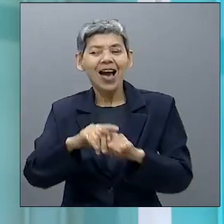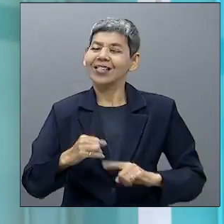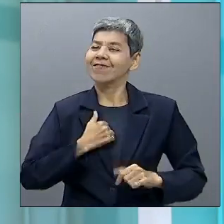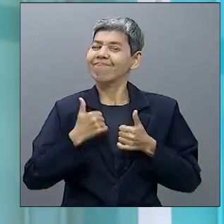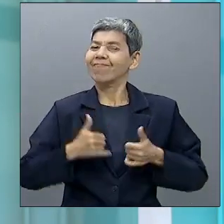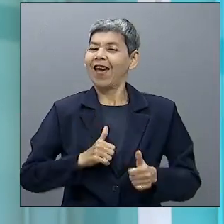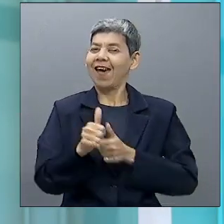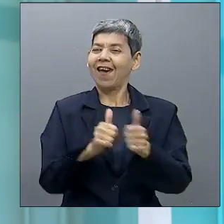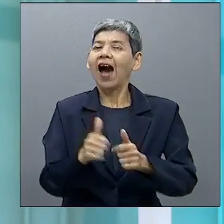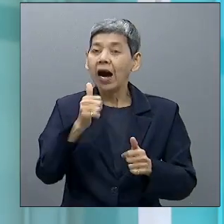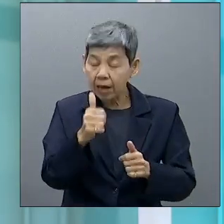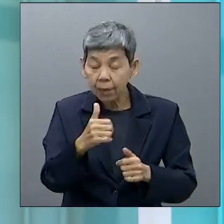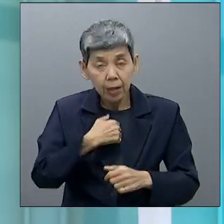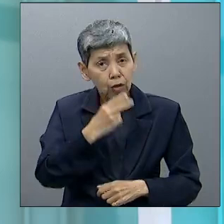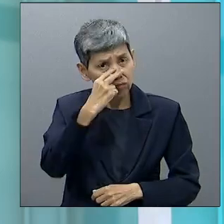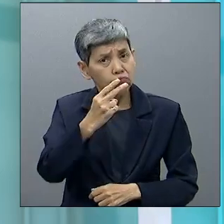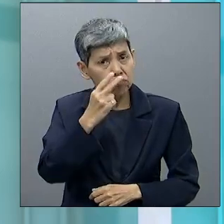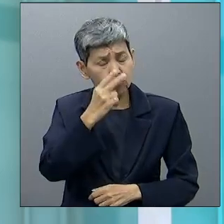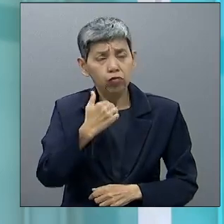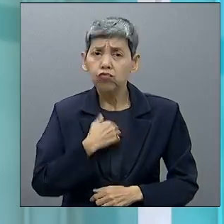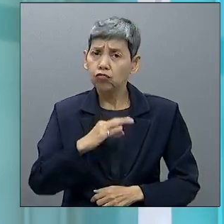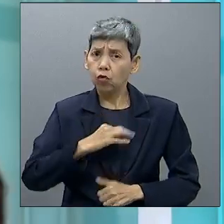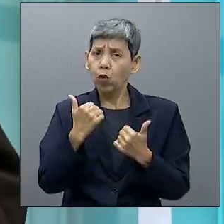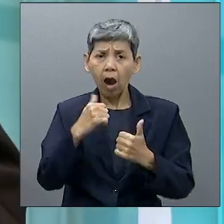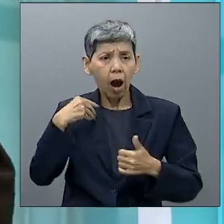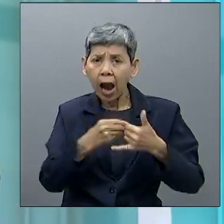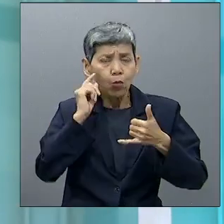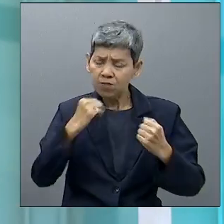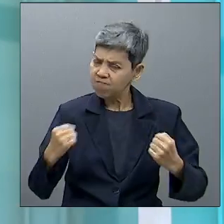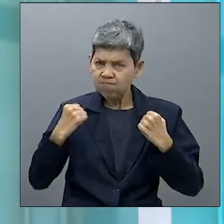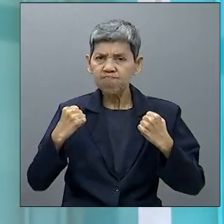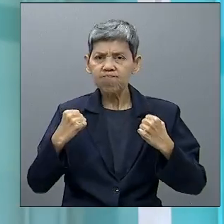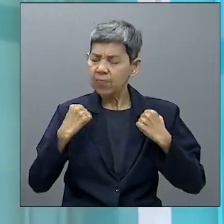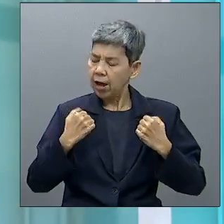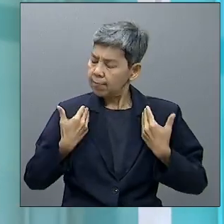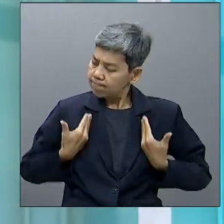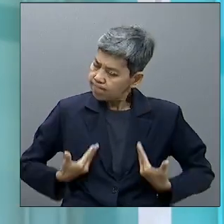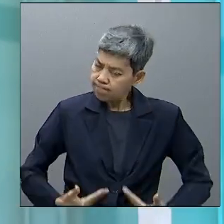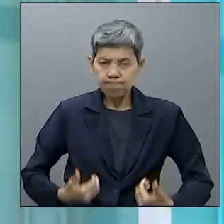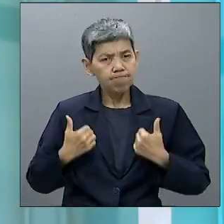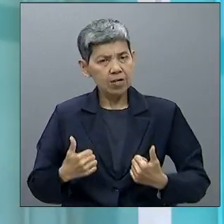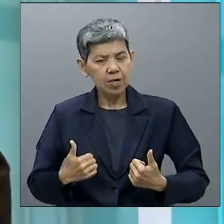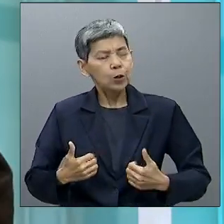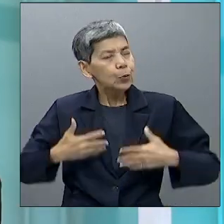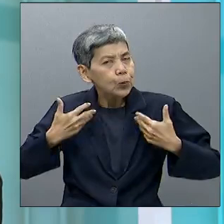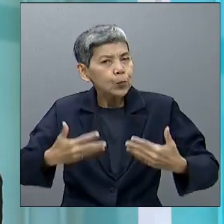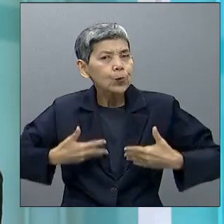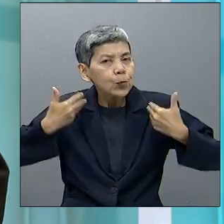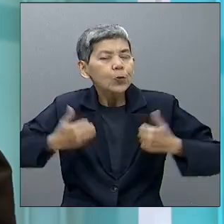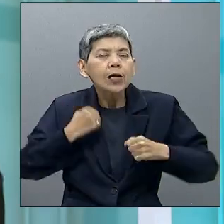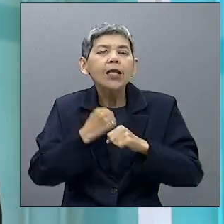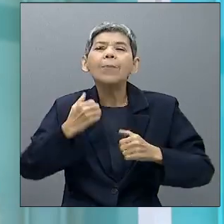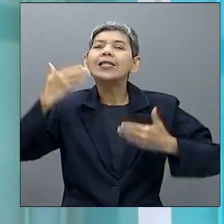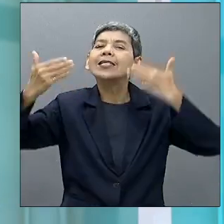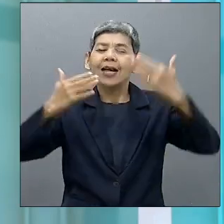รสแล้วเหมือนกันก็พี่ว่าเป็นการ empowering ผู้หญิงนะให้ลุกขึ้นมาแต่งตัวให้ลุกขึ้นมาสนุกกับกิจกรรมเ